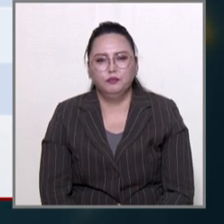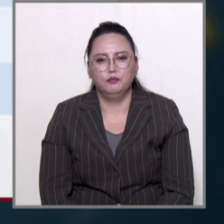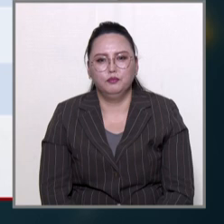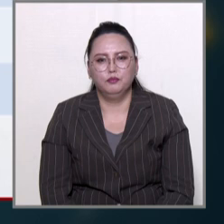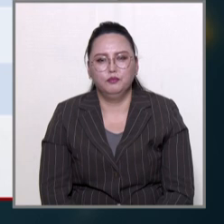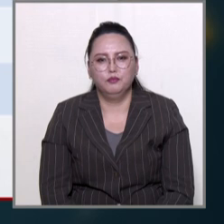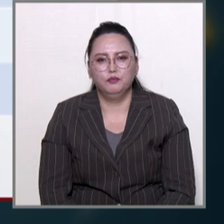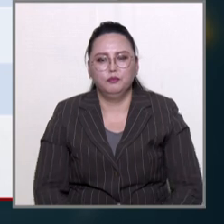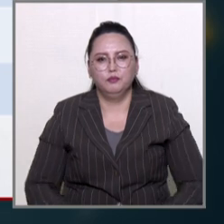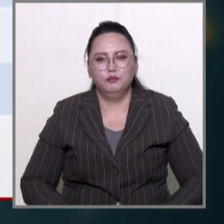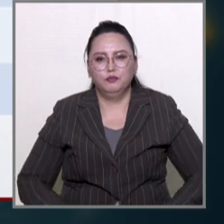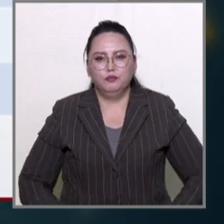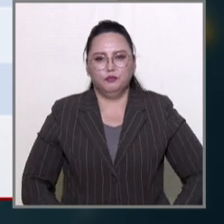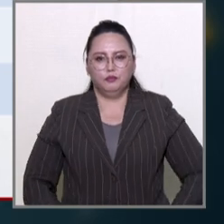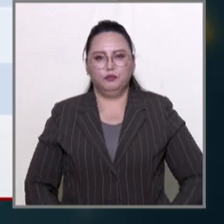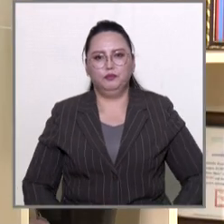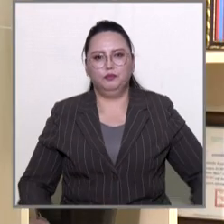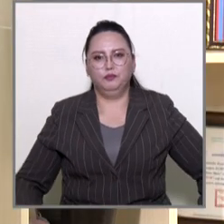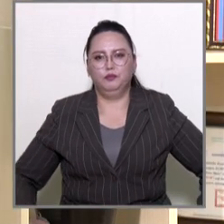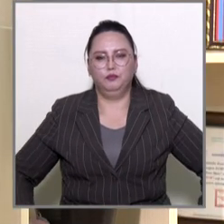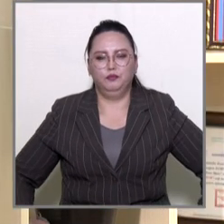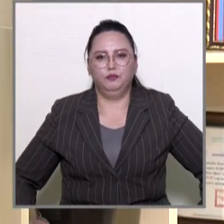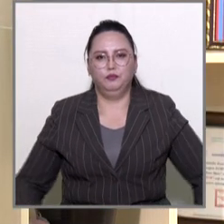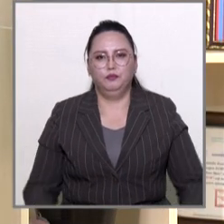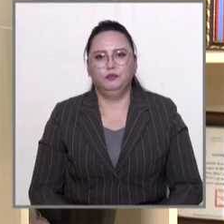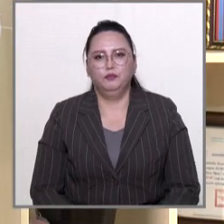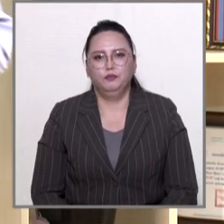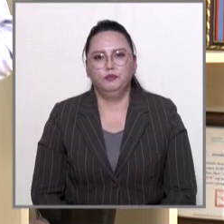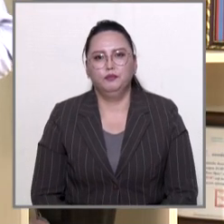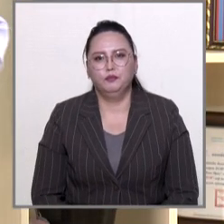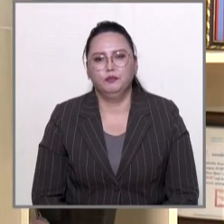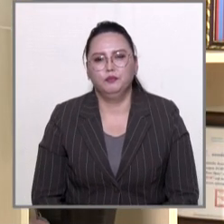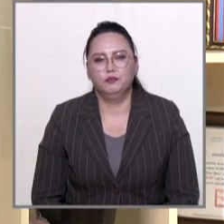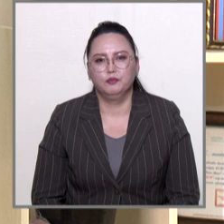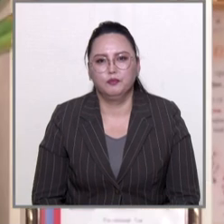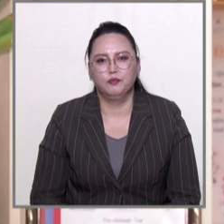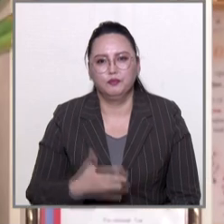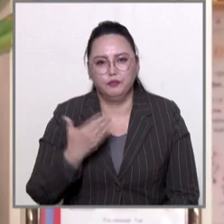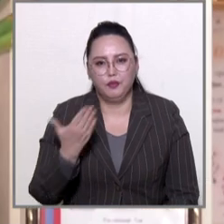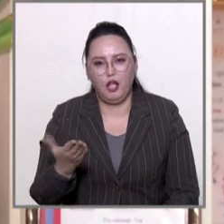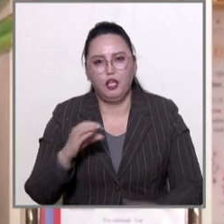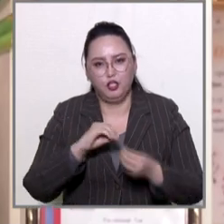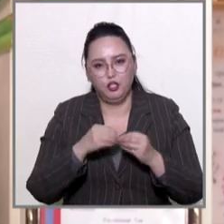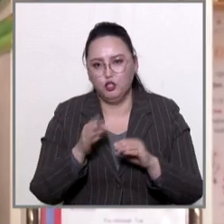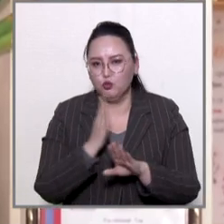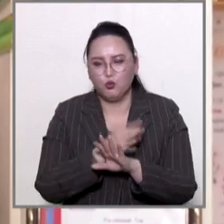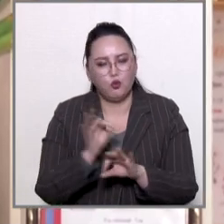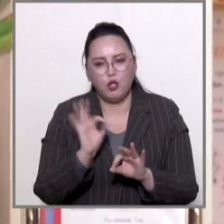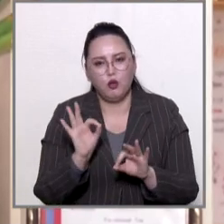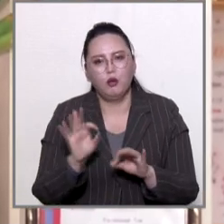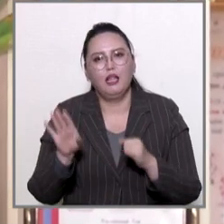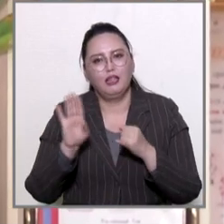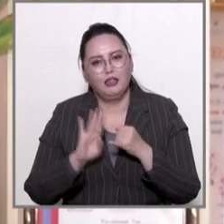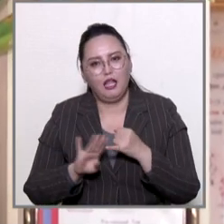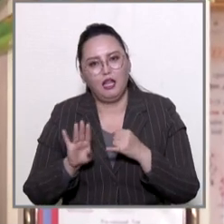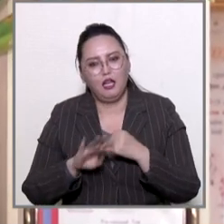За, даби талтар хийж гүйцэтгсэн байх гэж байна. Хэрвээ та хийж дуусаагүй байгаа бол хичээлийнхээ